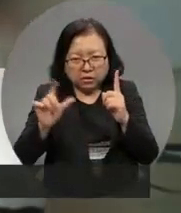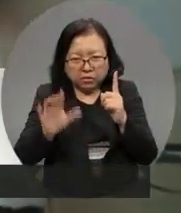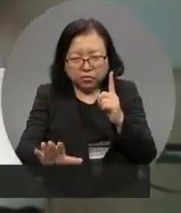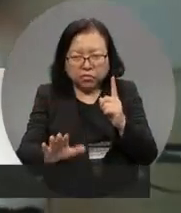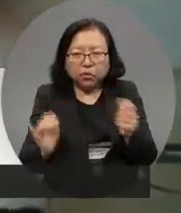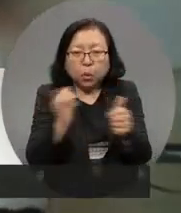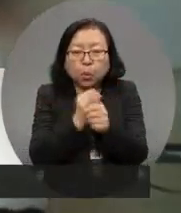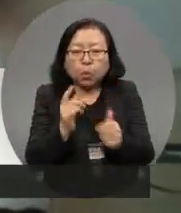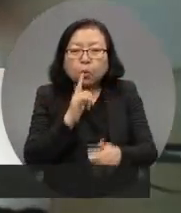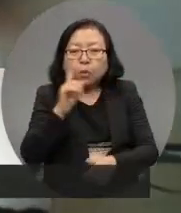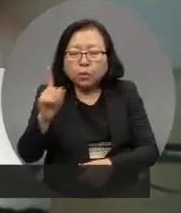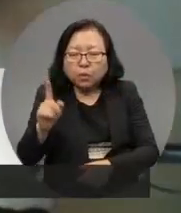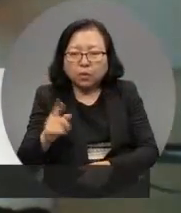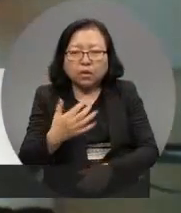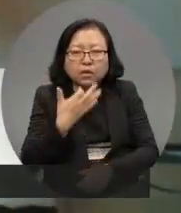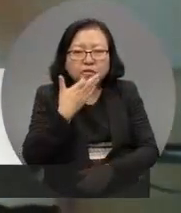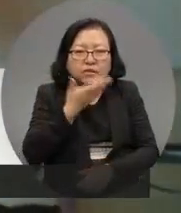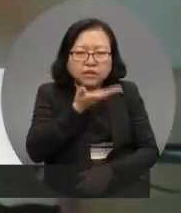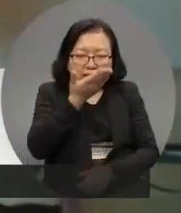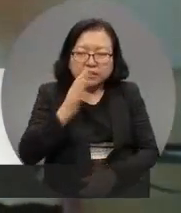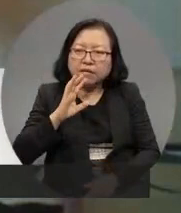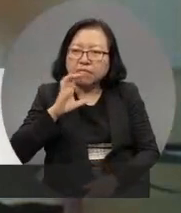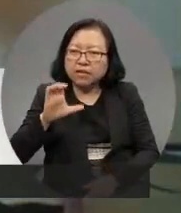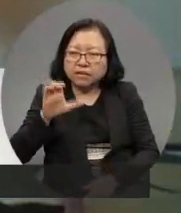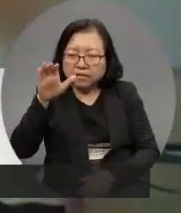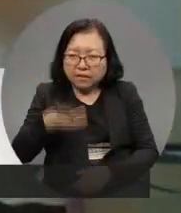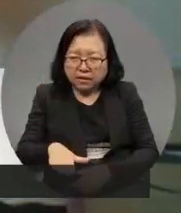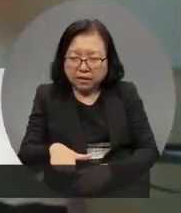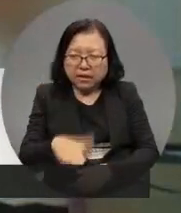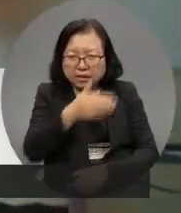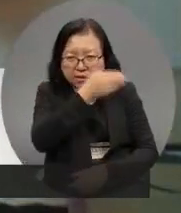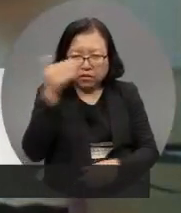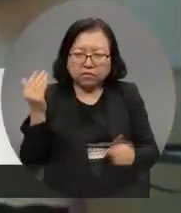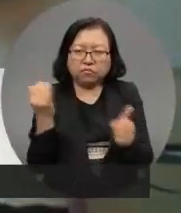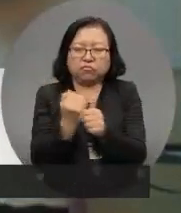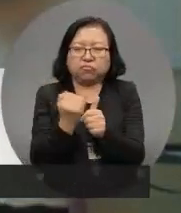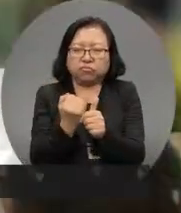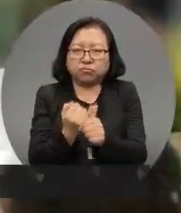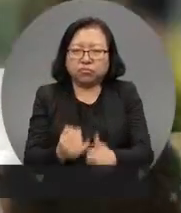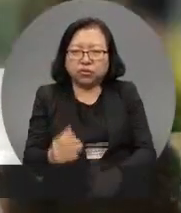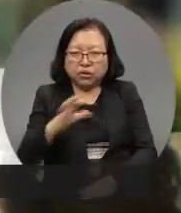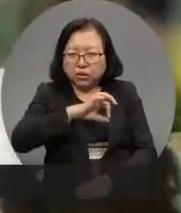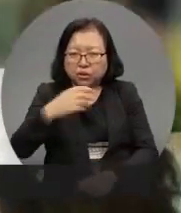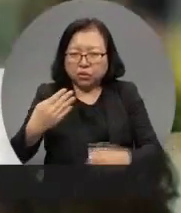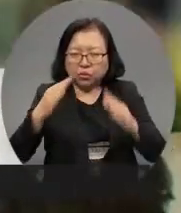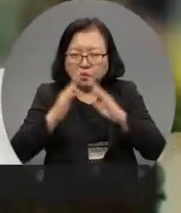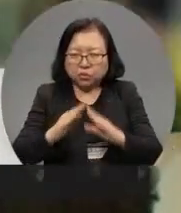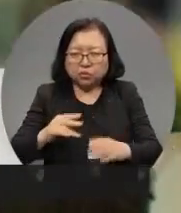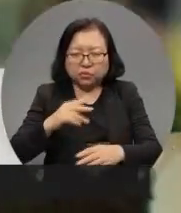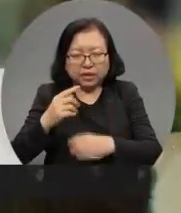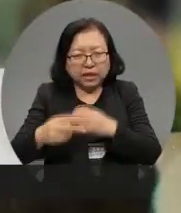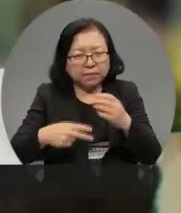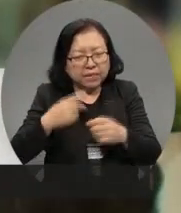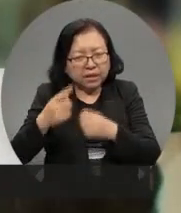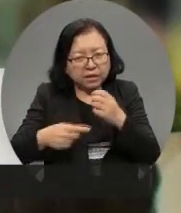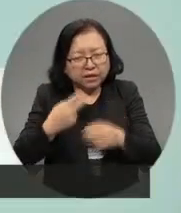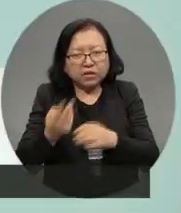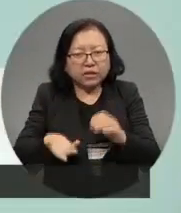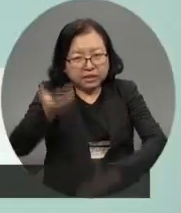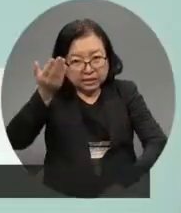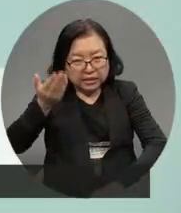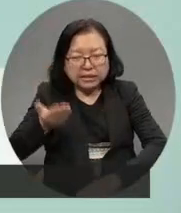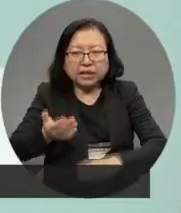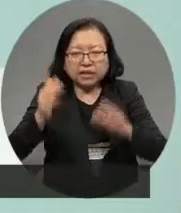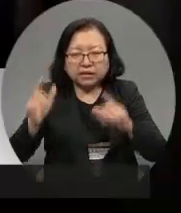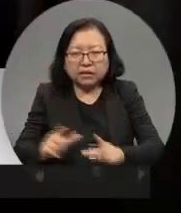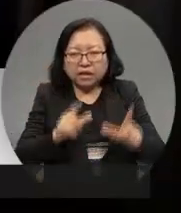혼인신고를 하는 19살 이상, 45살 이하의 청년 부부로 영동군에 1년 이상 주소를 두고 있어야 정착